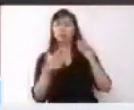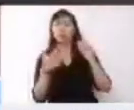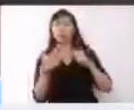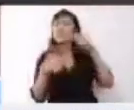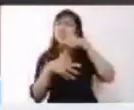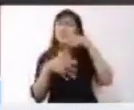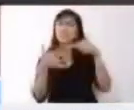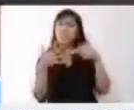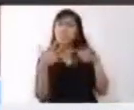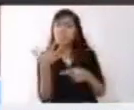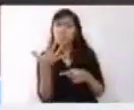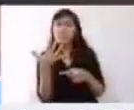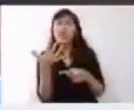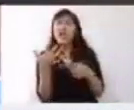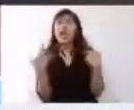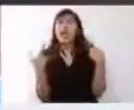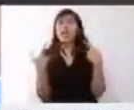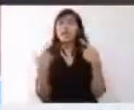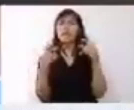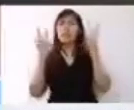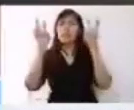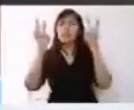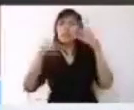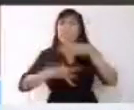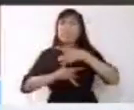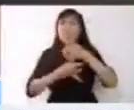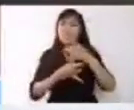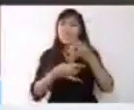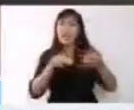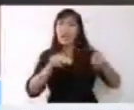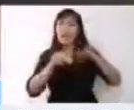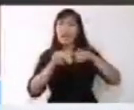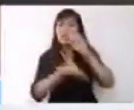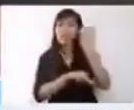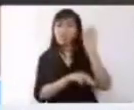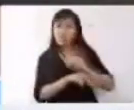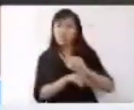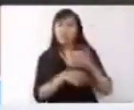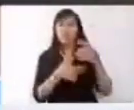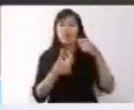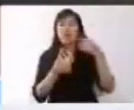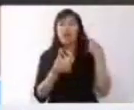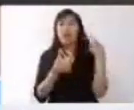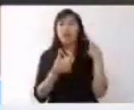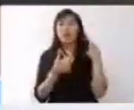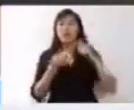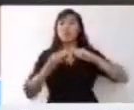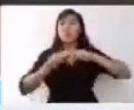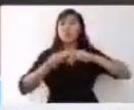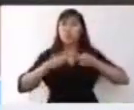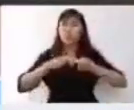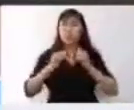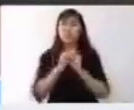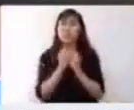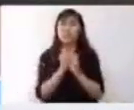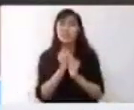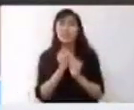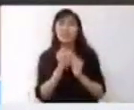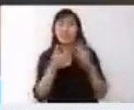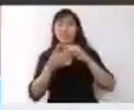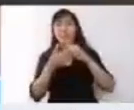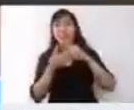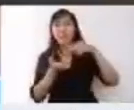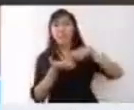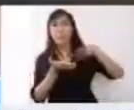isang loan. No? Katapos gagawin namin siyang 7 years to pay. At instead of mga 10%, 12% ang